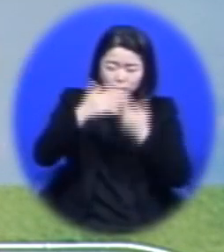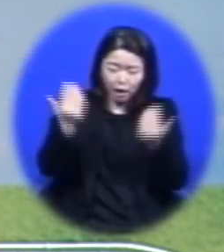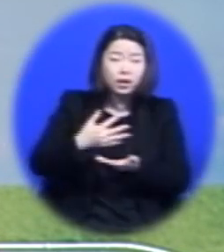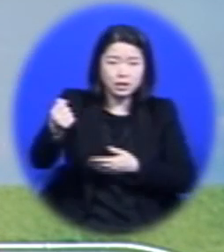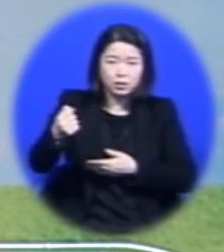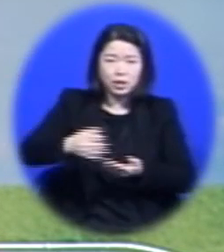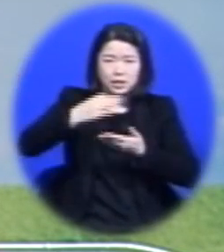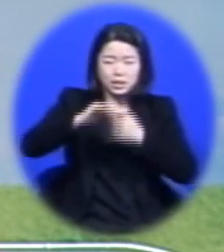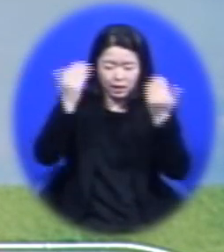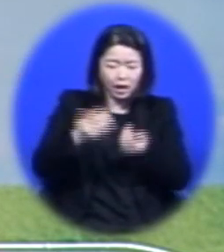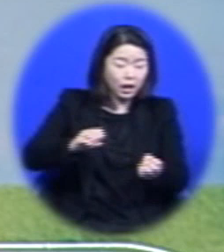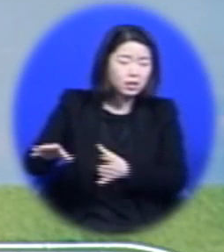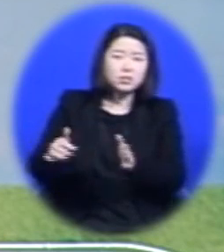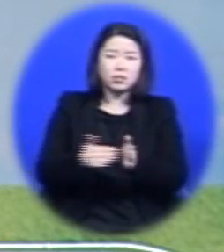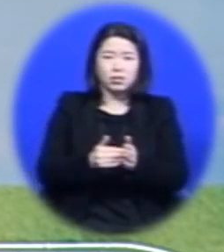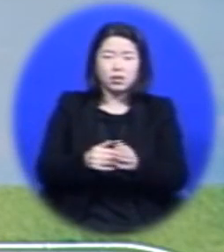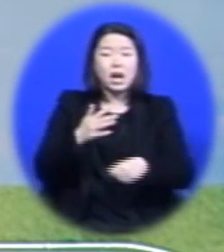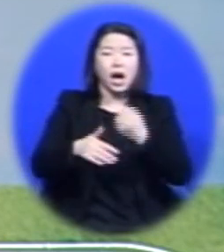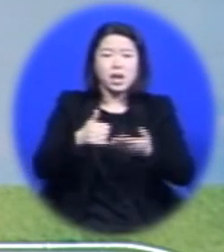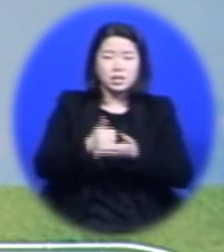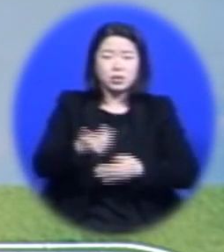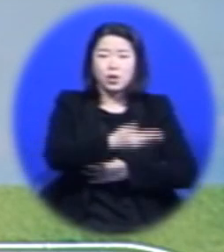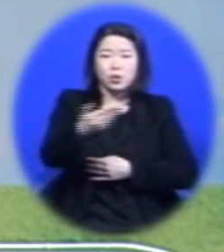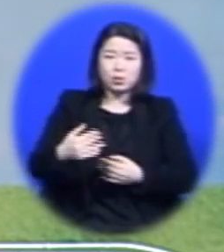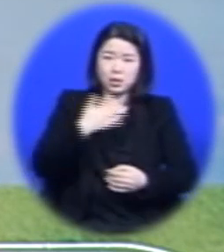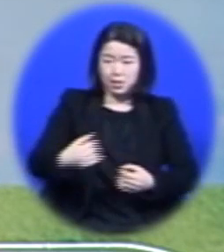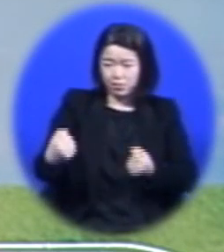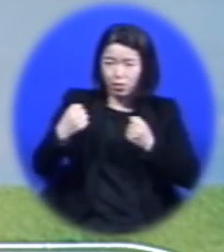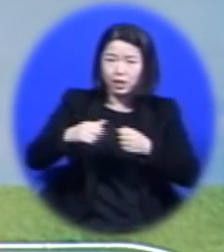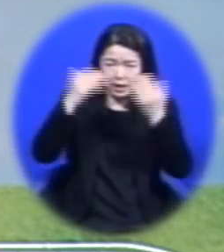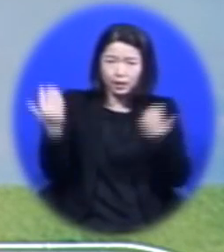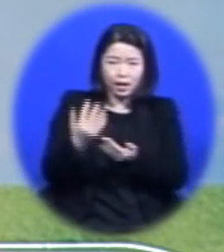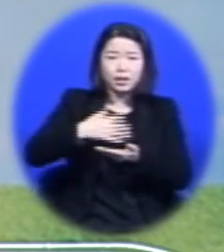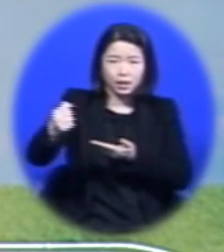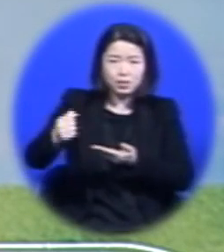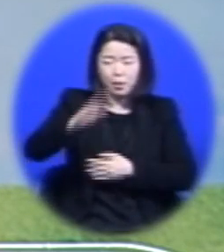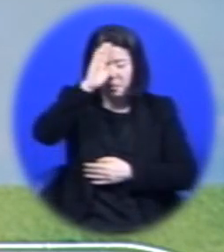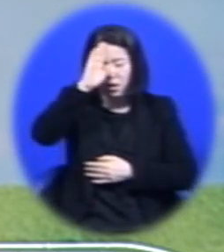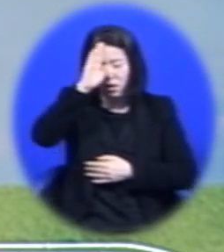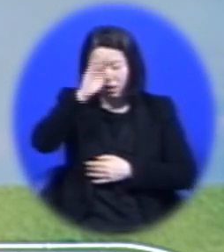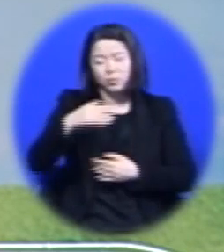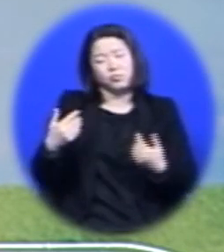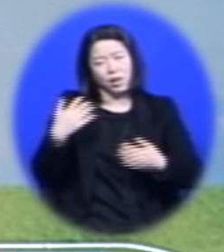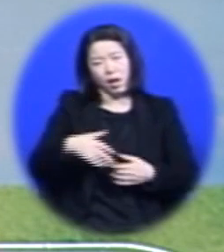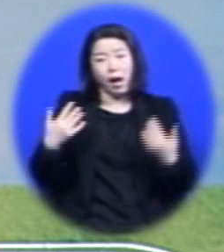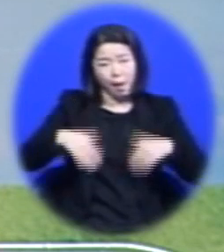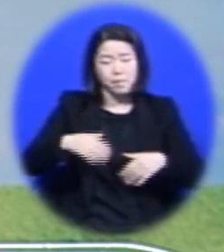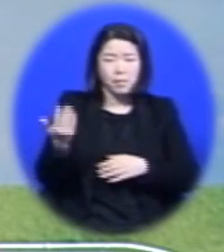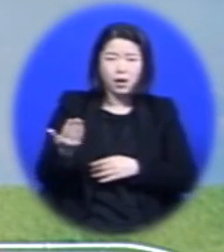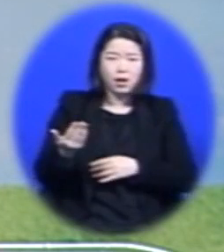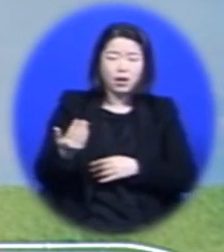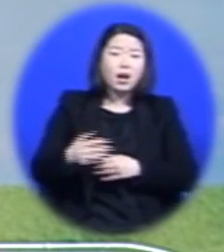재산 다 잃어버려서 하나님께서 여러분의 건강을 다 가져가실 병 들었어요 하나님께서